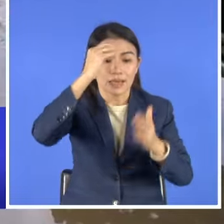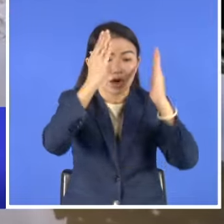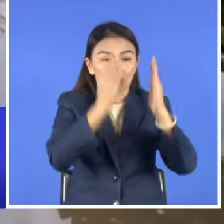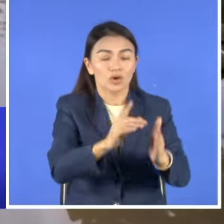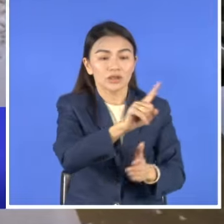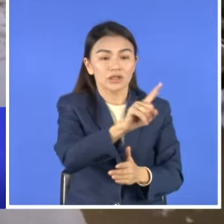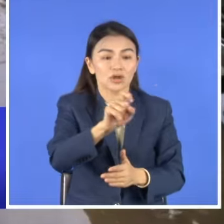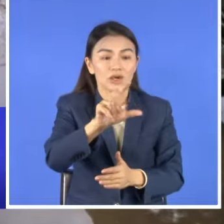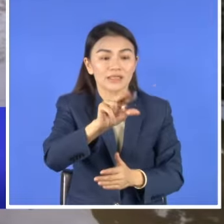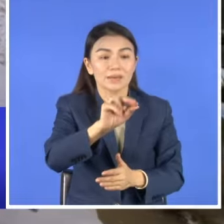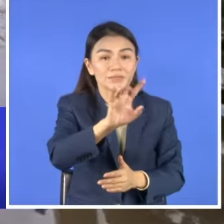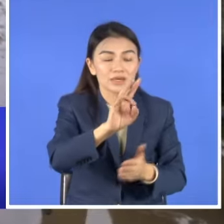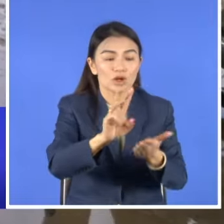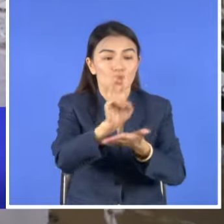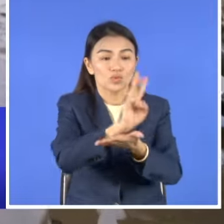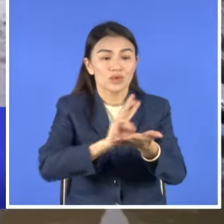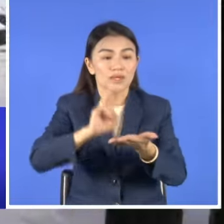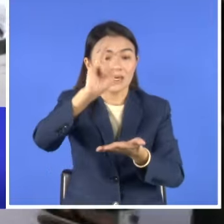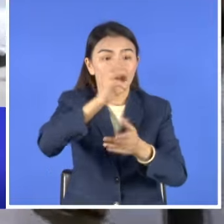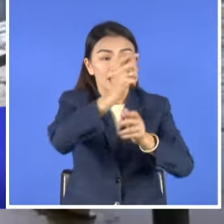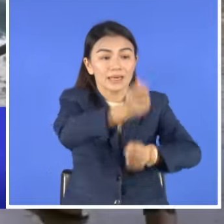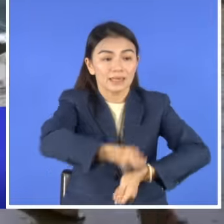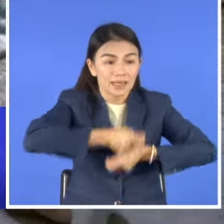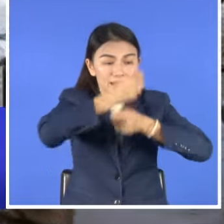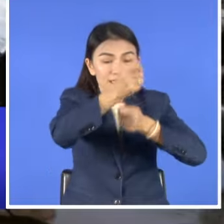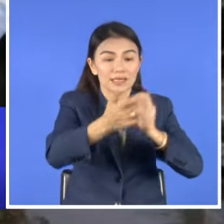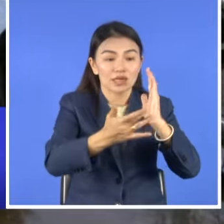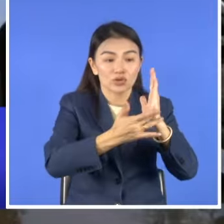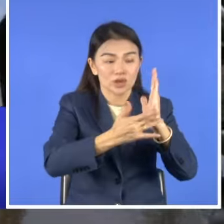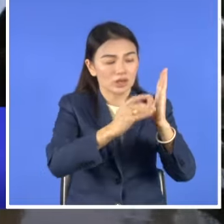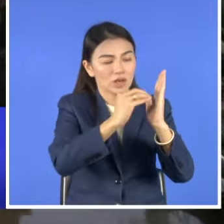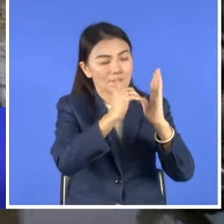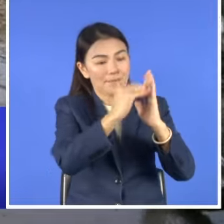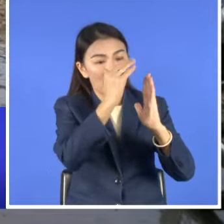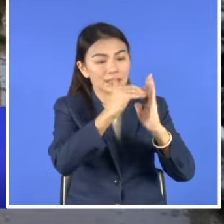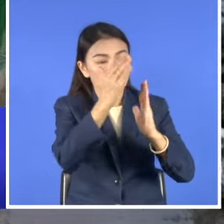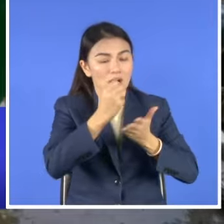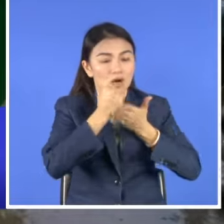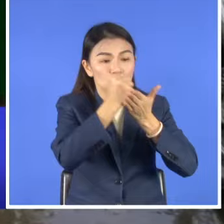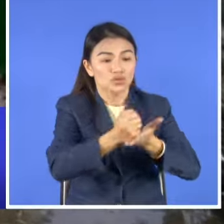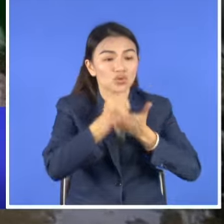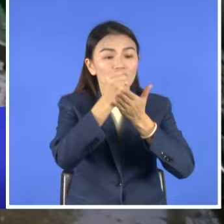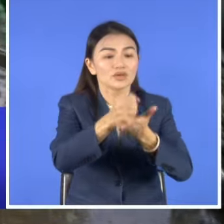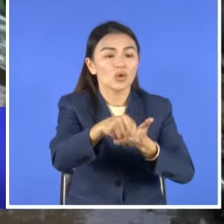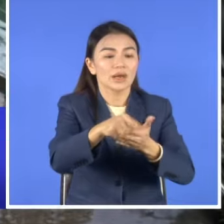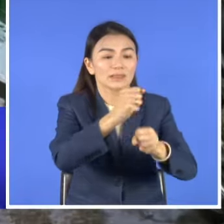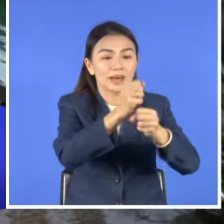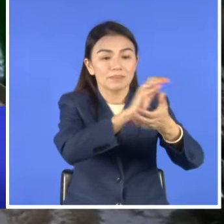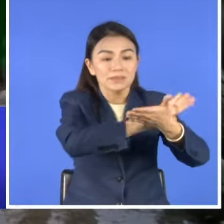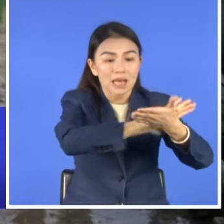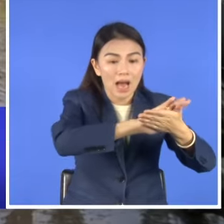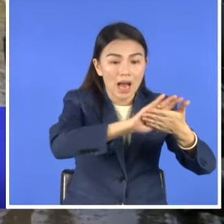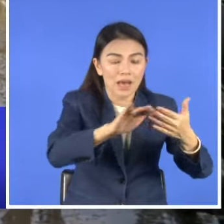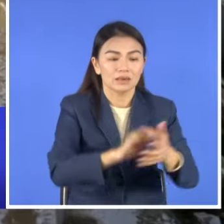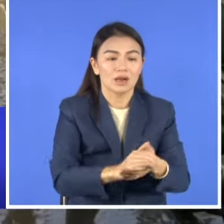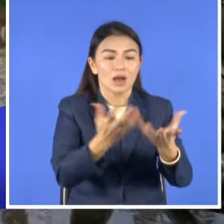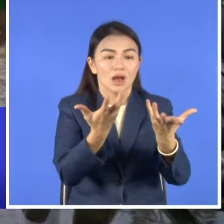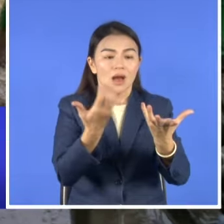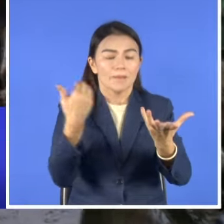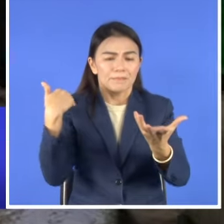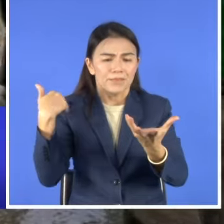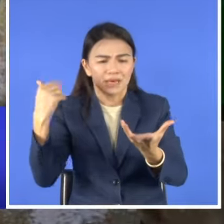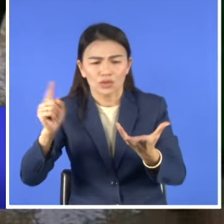คนจากวิทยาลัยเกษตรและเทคโนโลยี 11แห่งในภาคเหนือทำความสะอาดขุดลอกและนำสิ่งประดิษฐ์รถเห็น